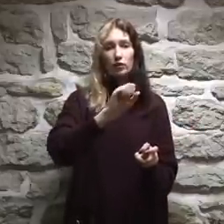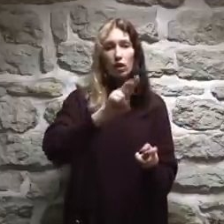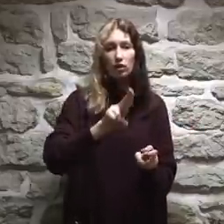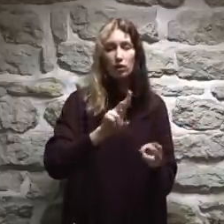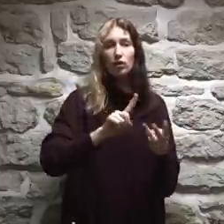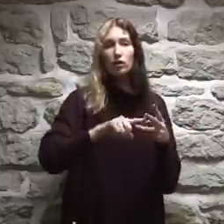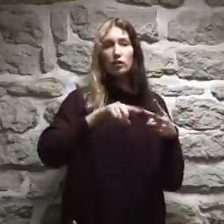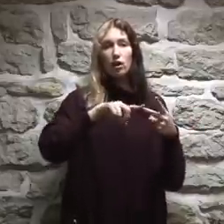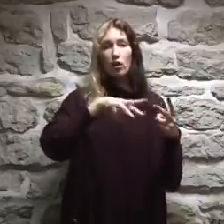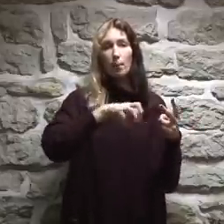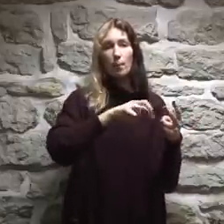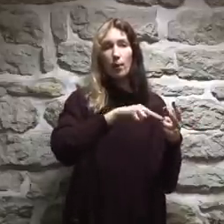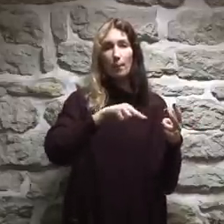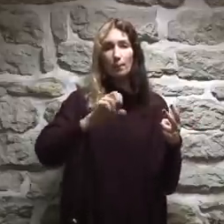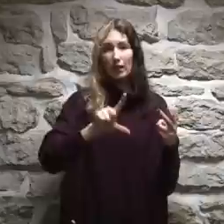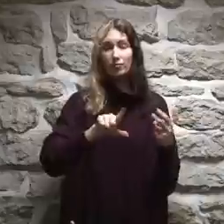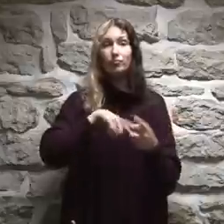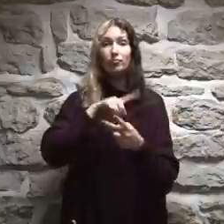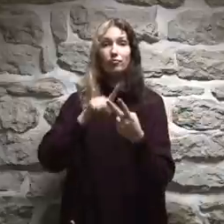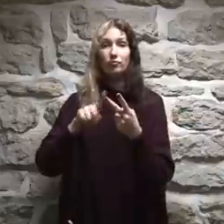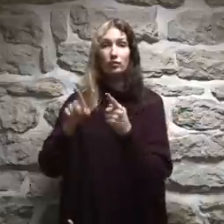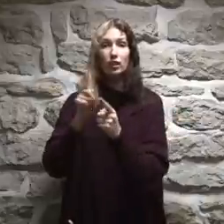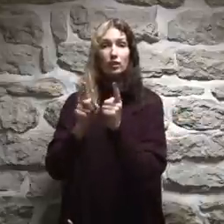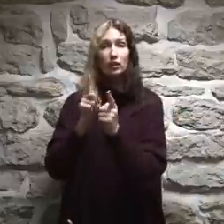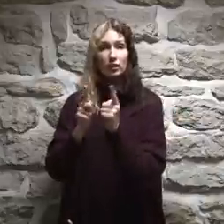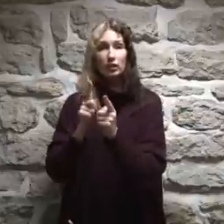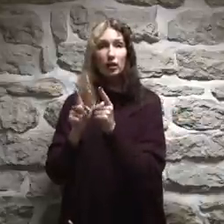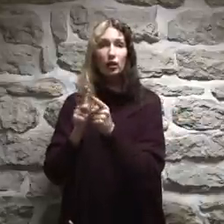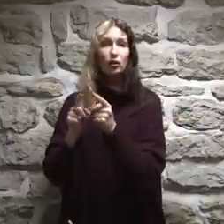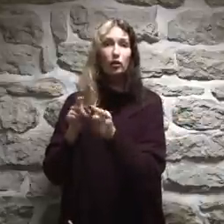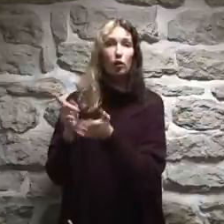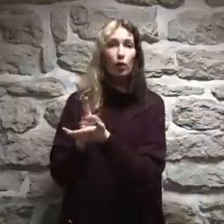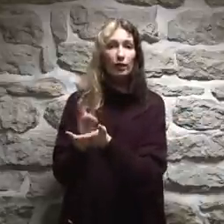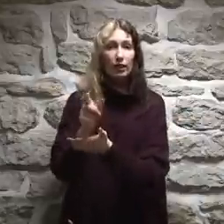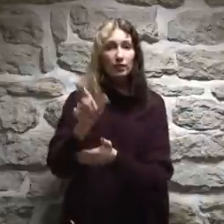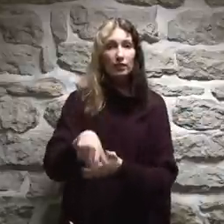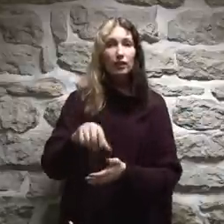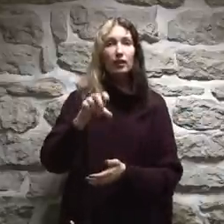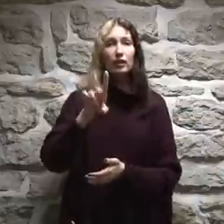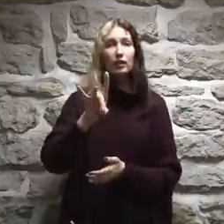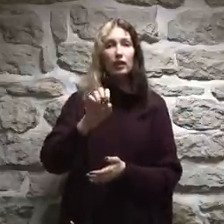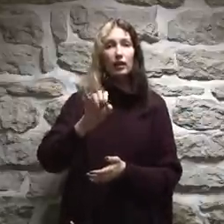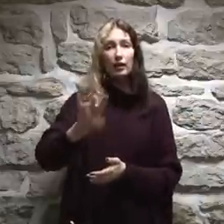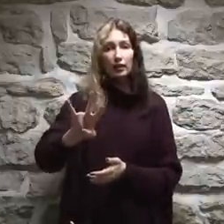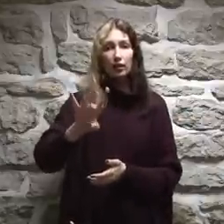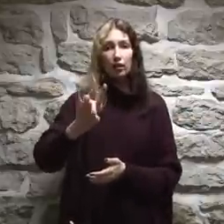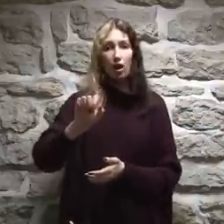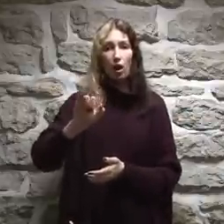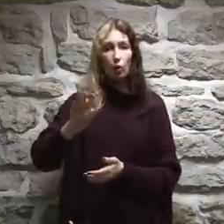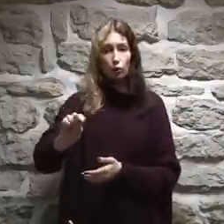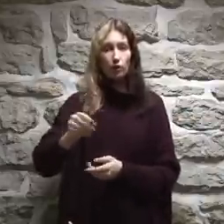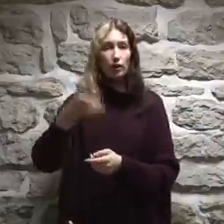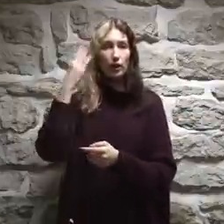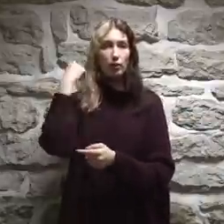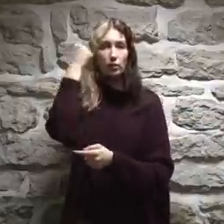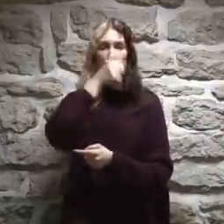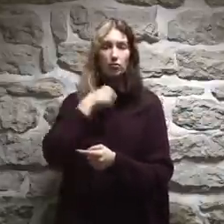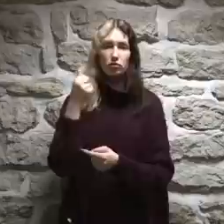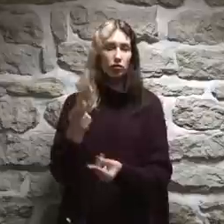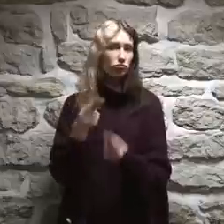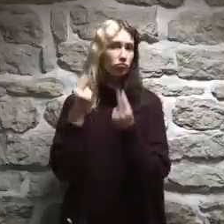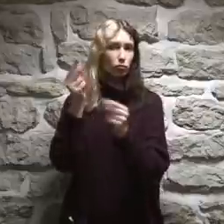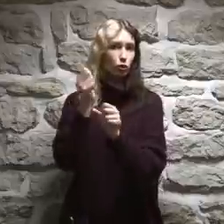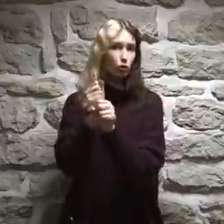Teiseks prosaist, tõlkija ja orientalist Rein Raud eelmise aasta väljapaistvate tööde